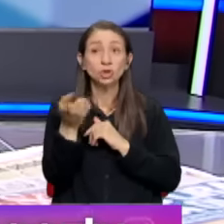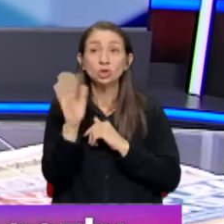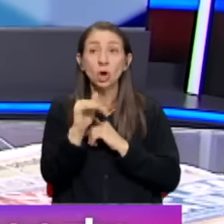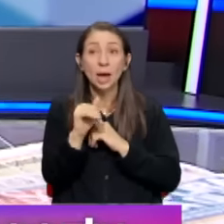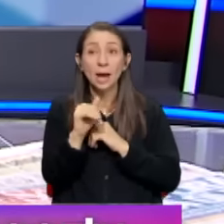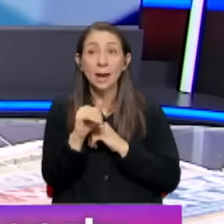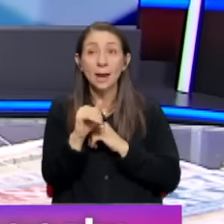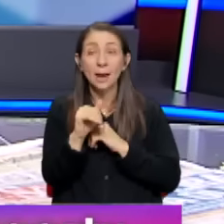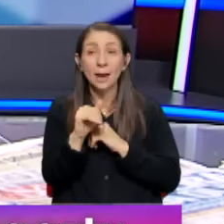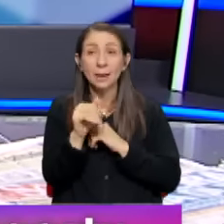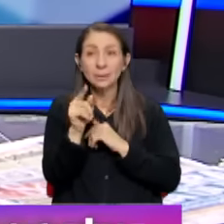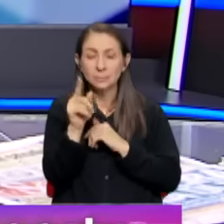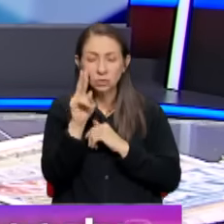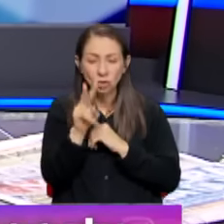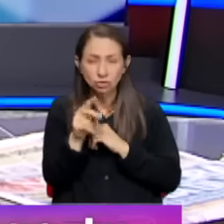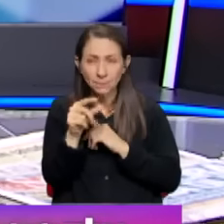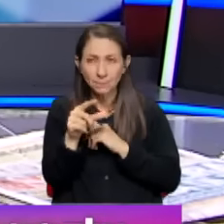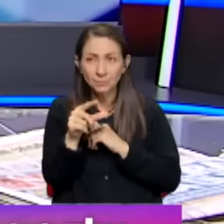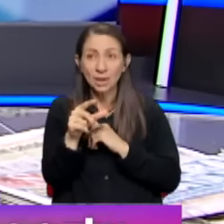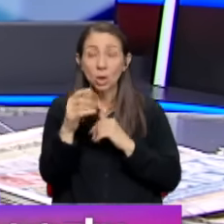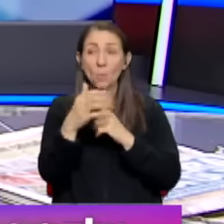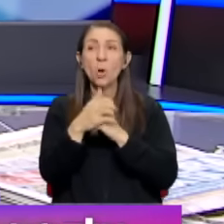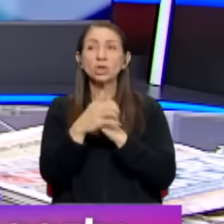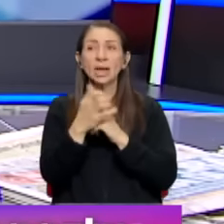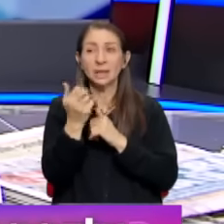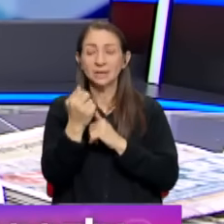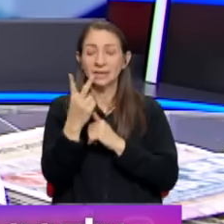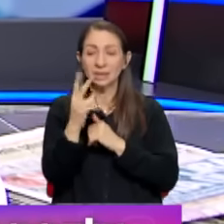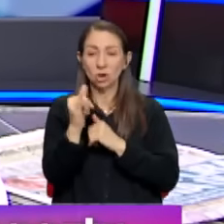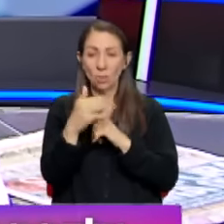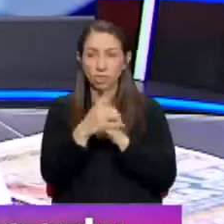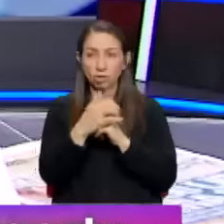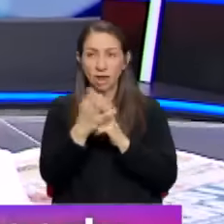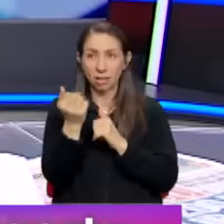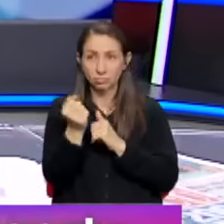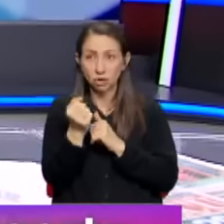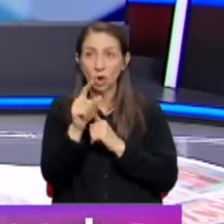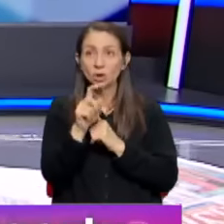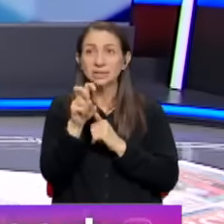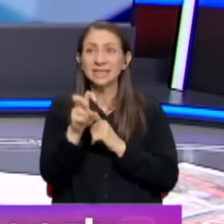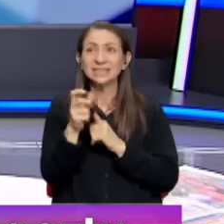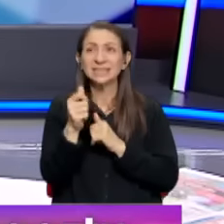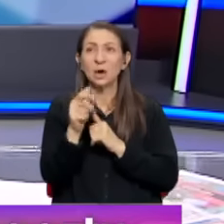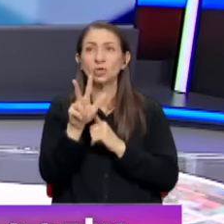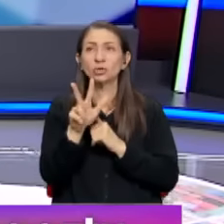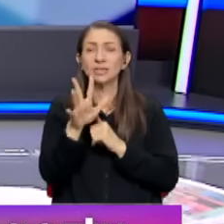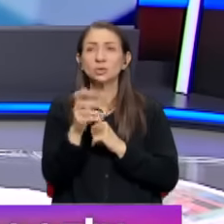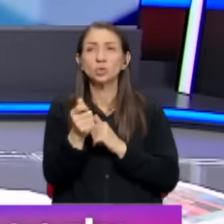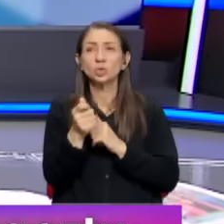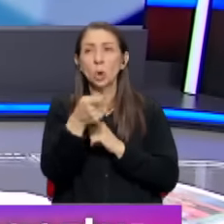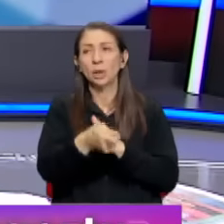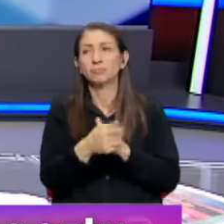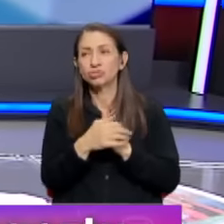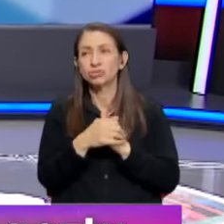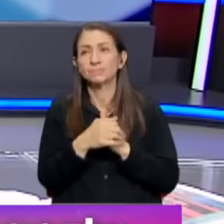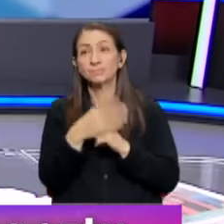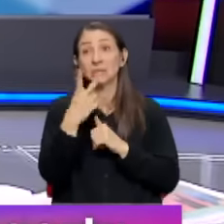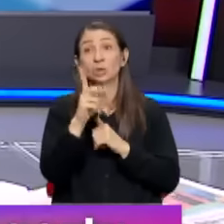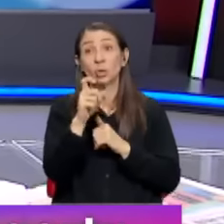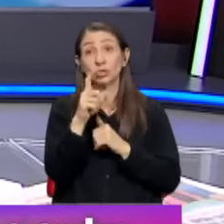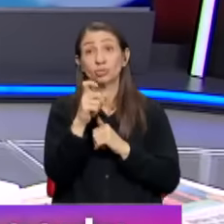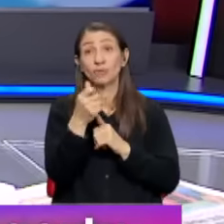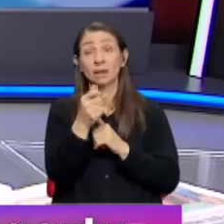Sonra bakayım şuradan görebileceğim. Portakal 2 kilogram portakal almış. 18 lira 35 kuruş ödemiş.